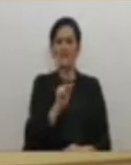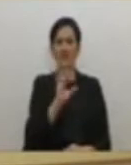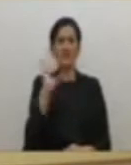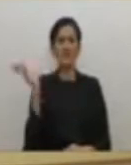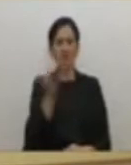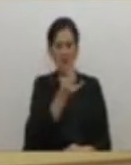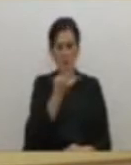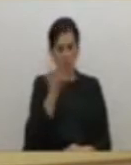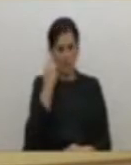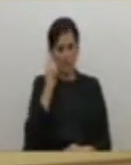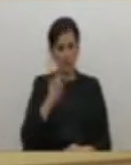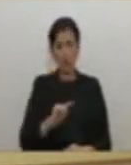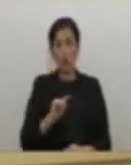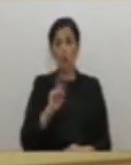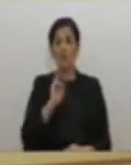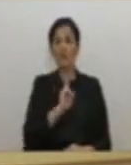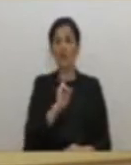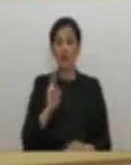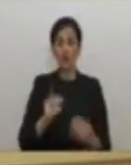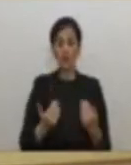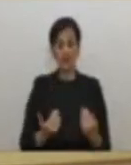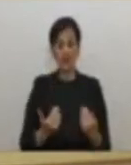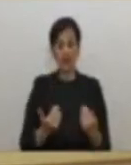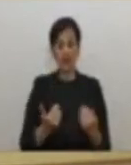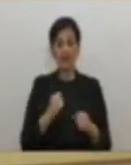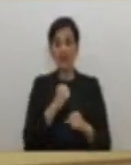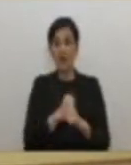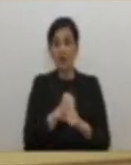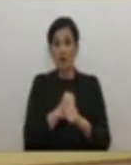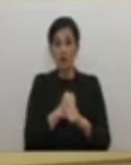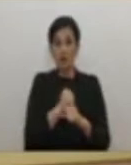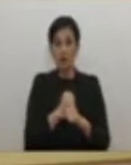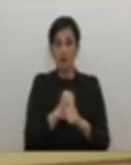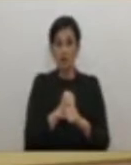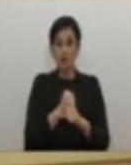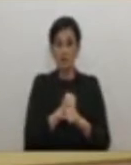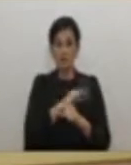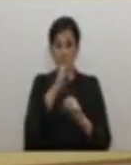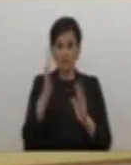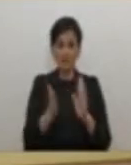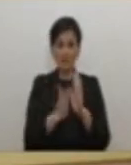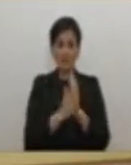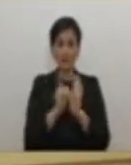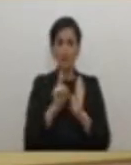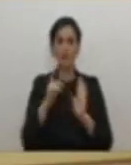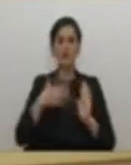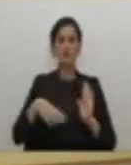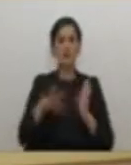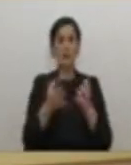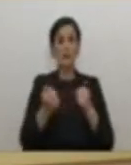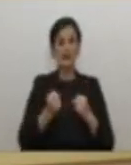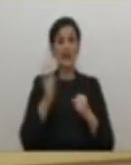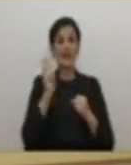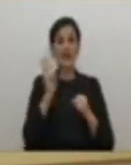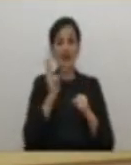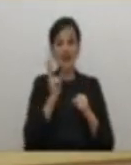რომ თუ კი ვინმე დღეს აკეთებს ყველაფერს იმისათვის, რომ საქართველო მიიღოს კანდიდატის სტატუსი,